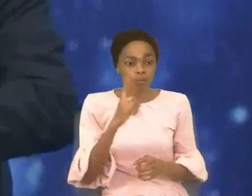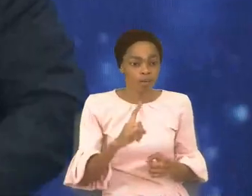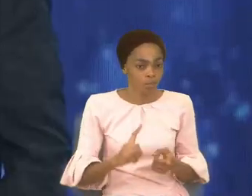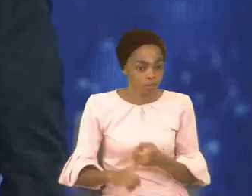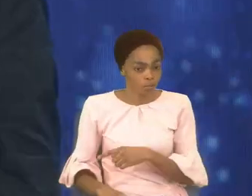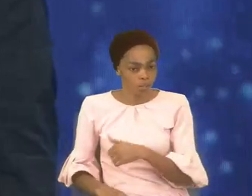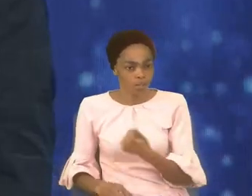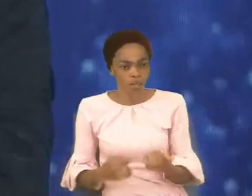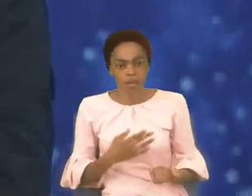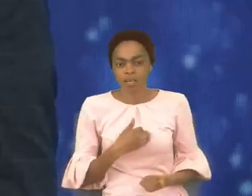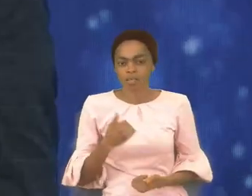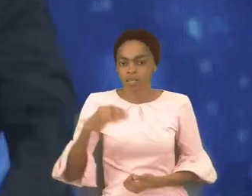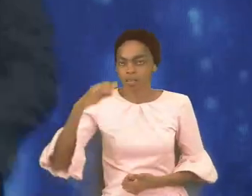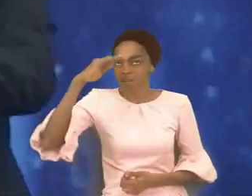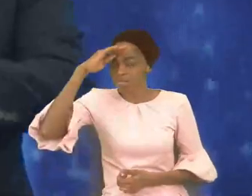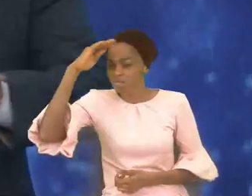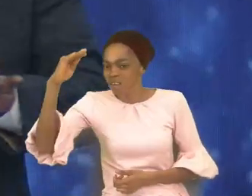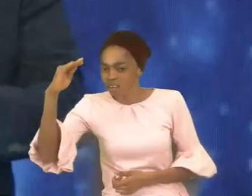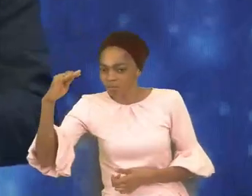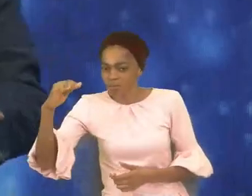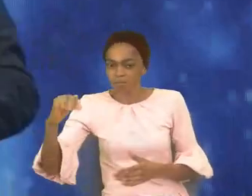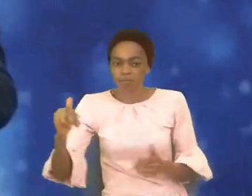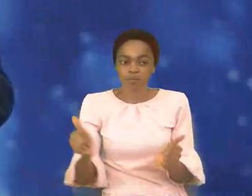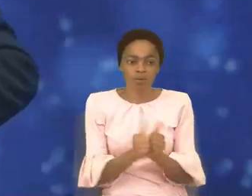on dit, les hommes